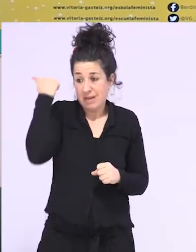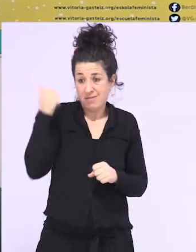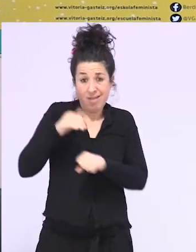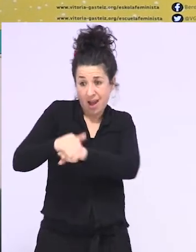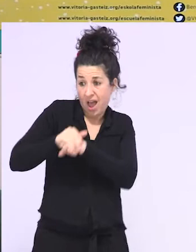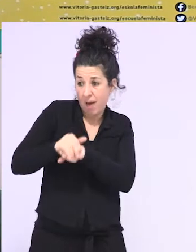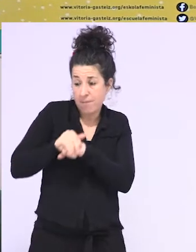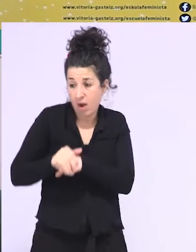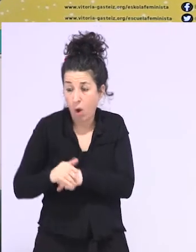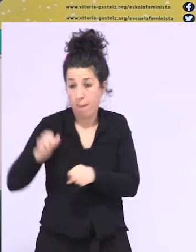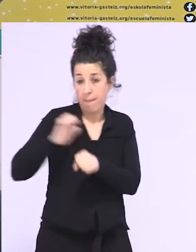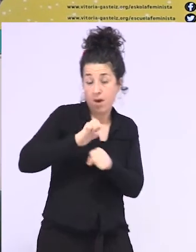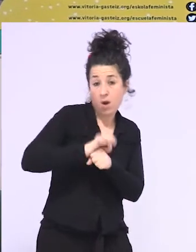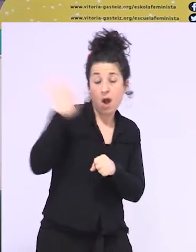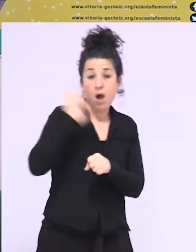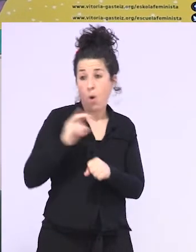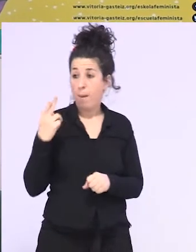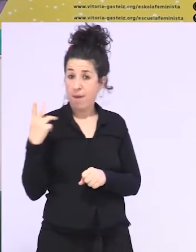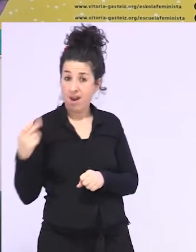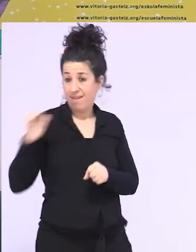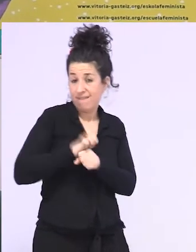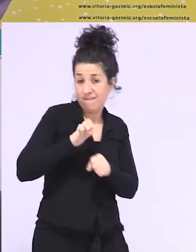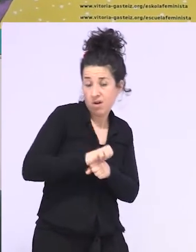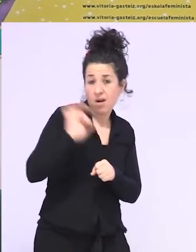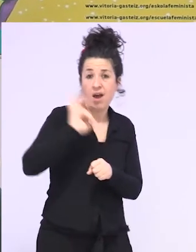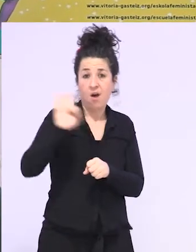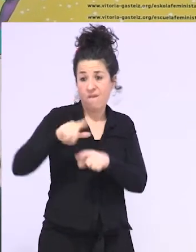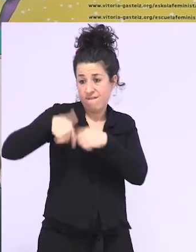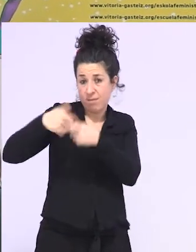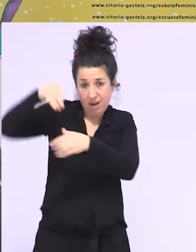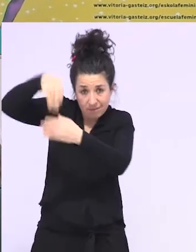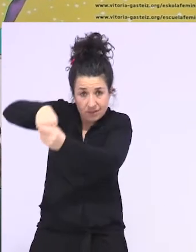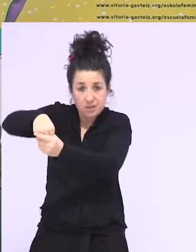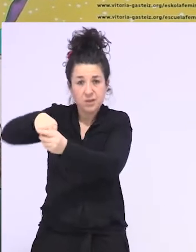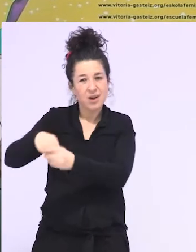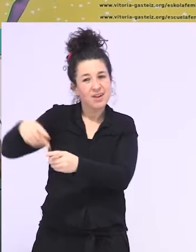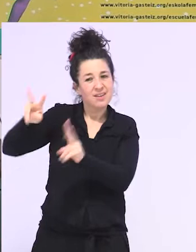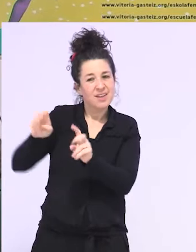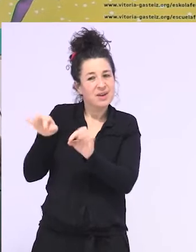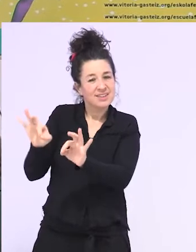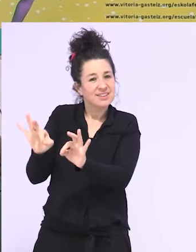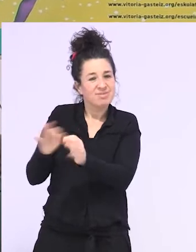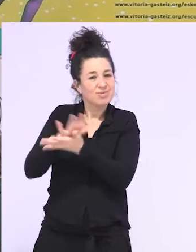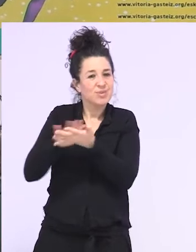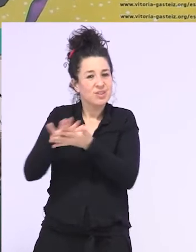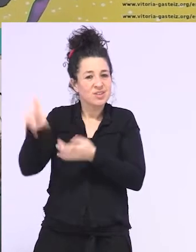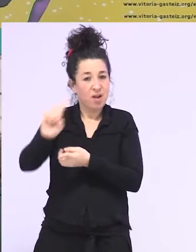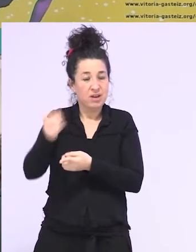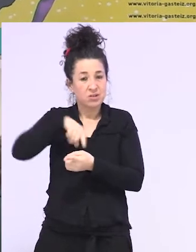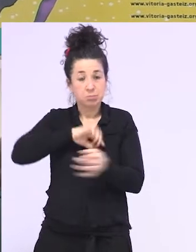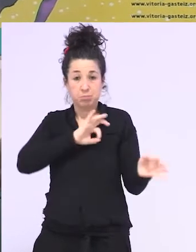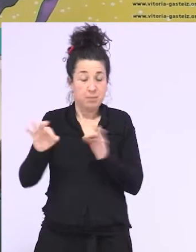bortxaketa bat sufritzeko, zure bikotearen gandik edo familian, ez? Baina horietaz ez da hitz egiten eta horietarako ez gaituzte prestatzen.